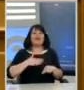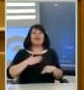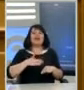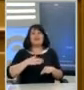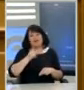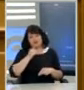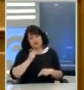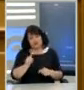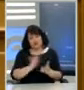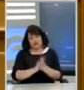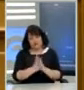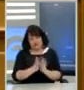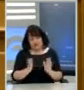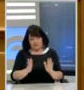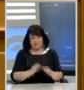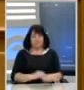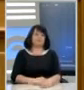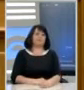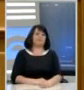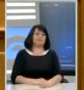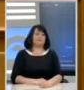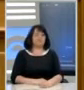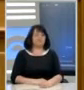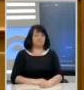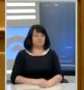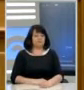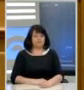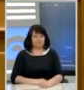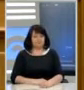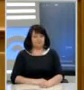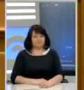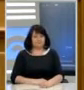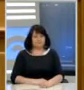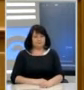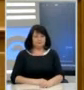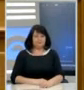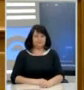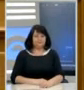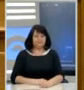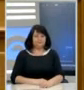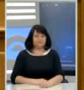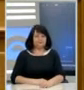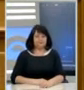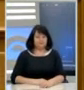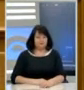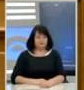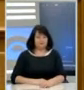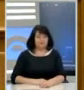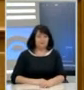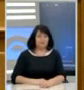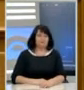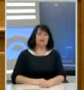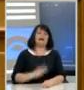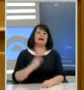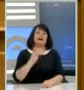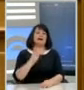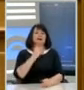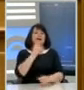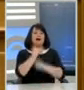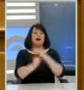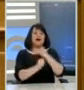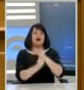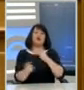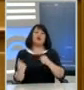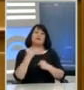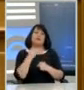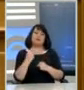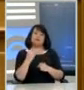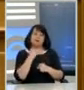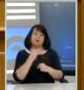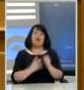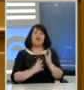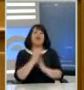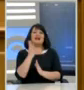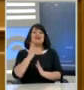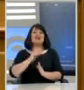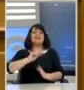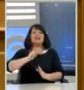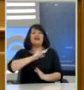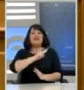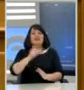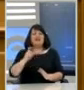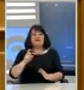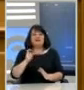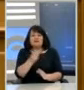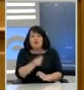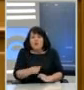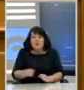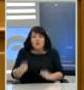μόνιμη, κύριε Τσίπρα. 3 χαμένα χρόνια για την Ελλάδα και 14,2 δισεκατομμύρια